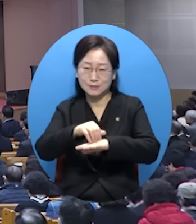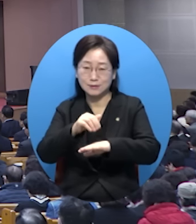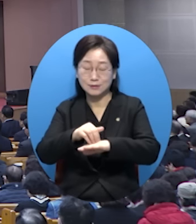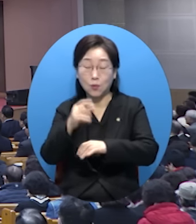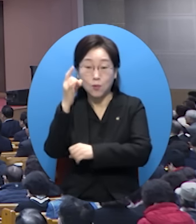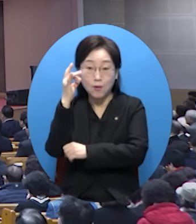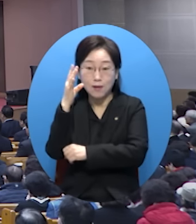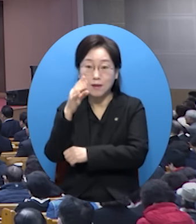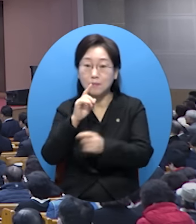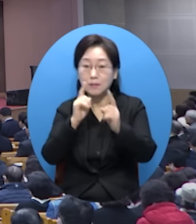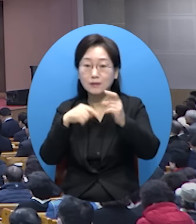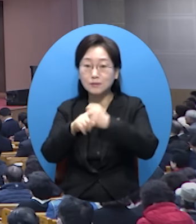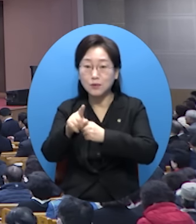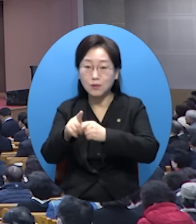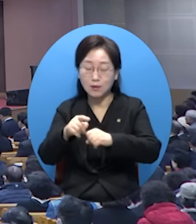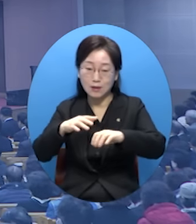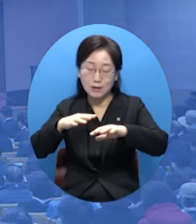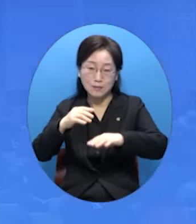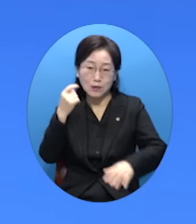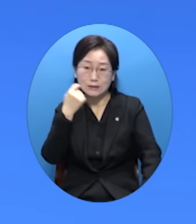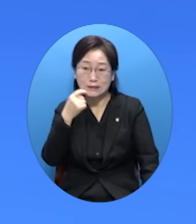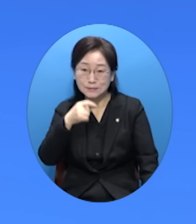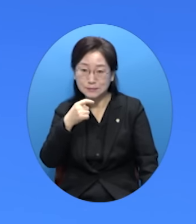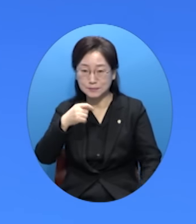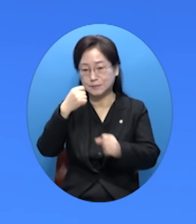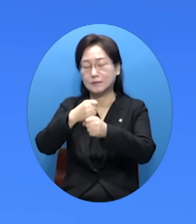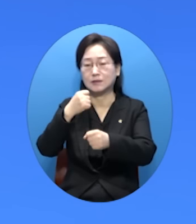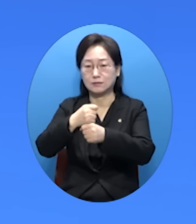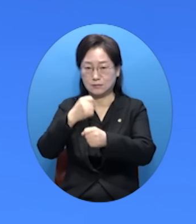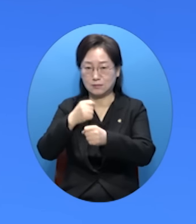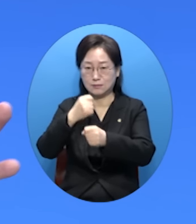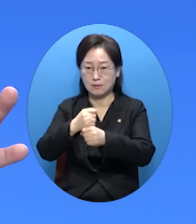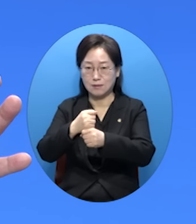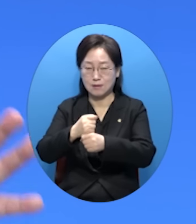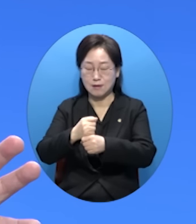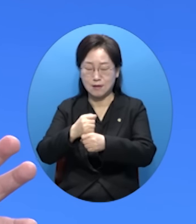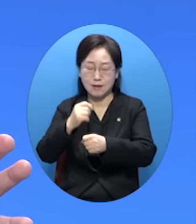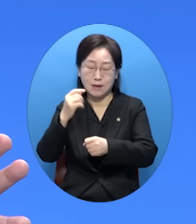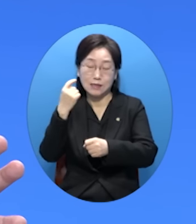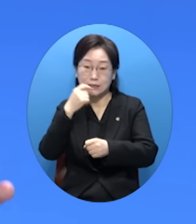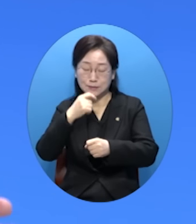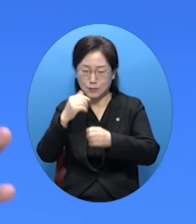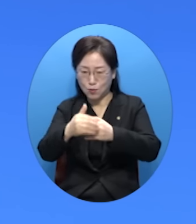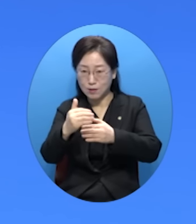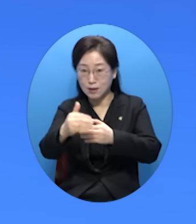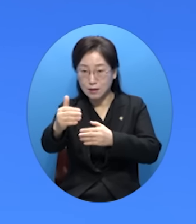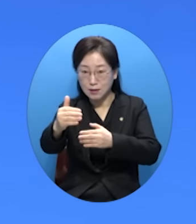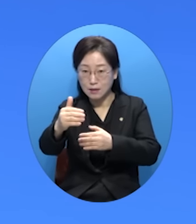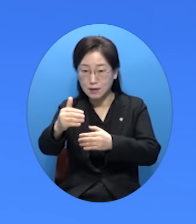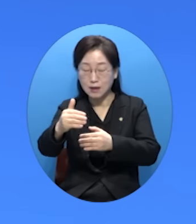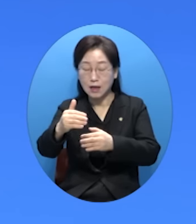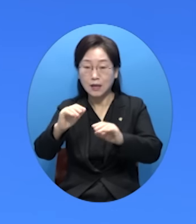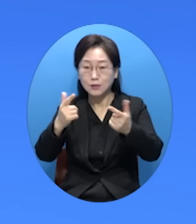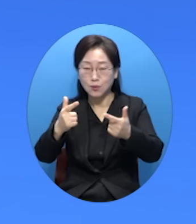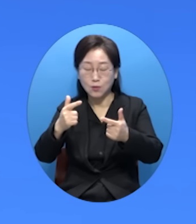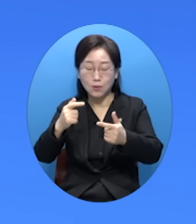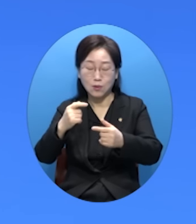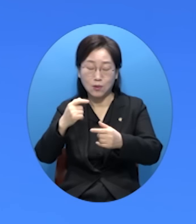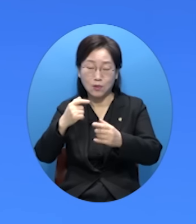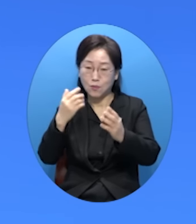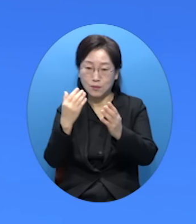뭐냐면 그문을 재련하는 것. 그래서 재련하는 과정이 아니라 재련해서 이제